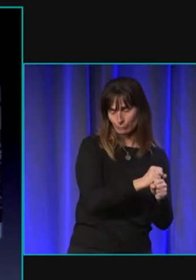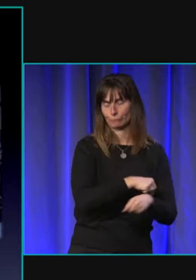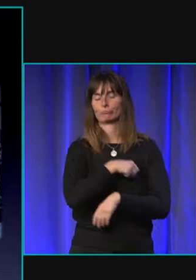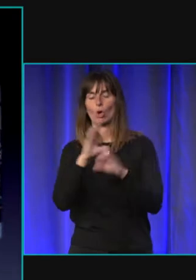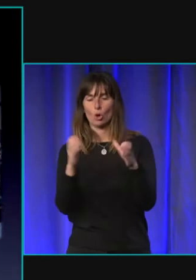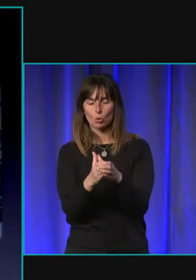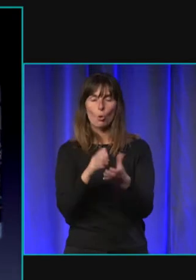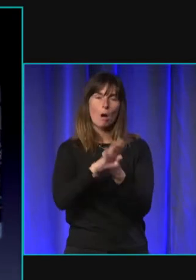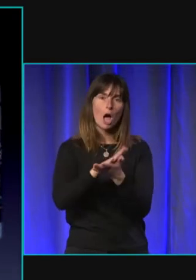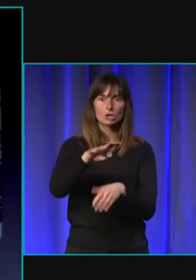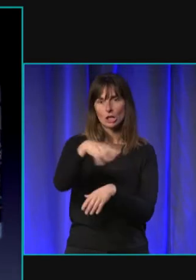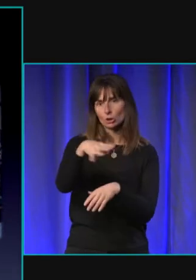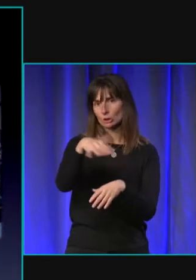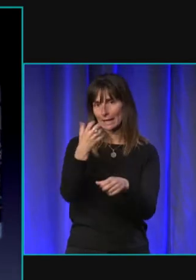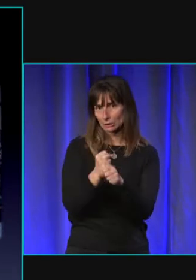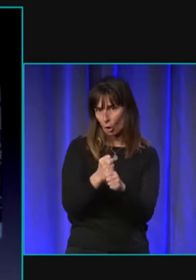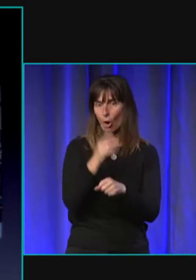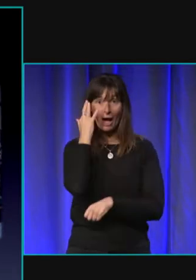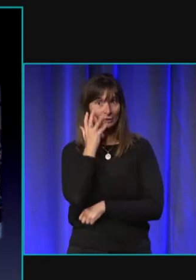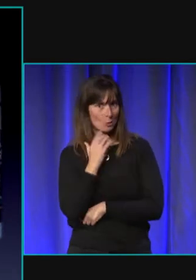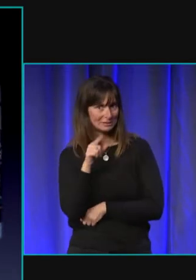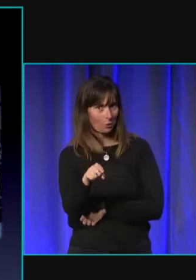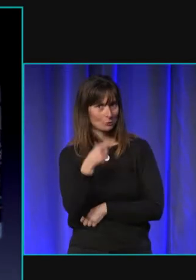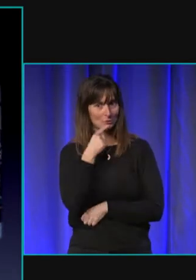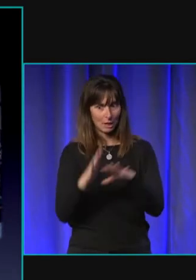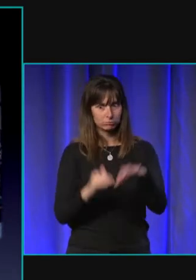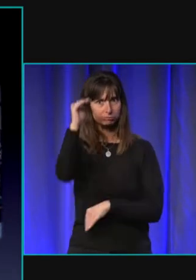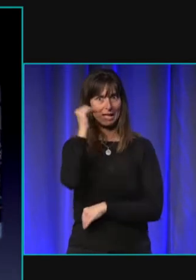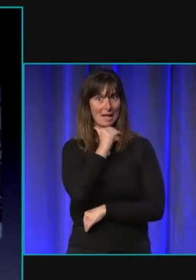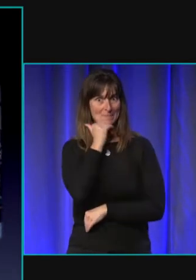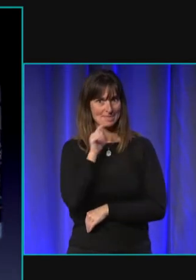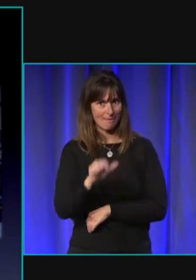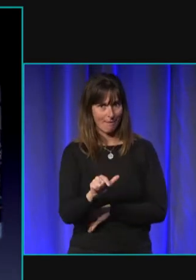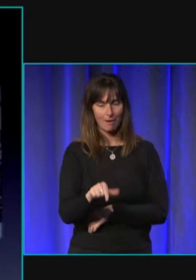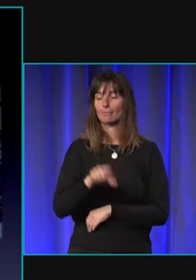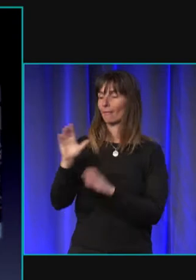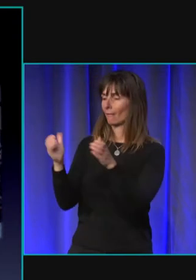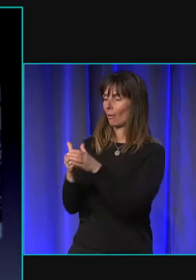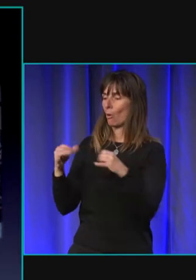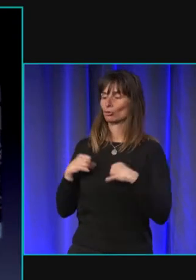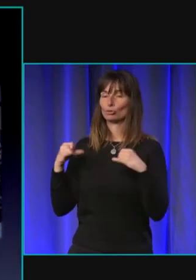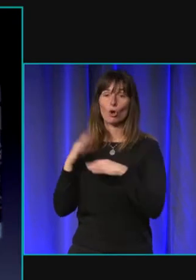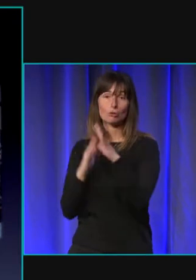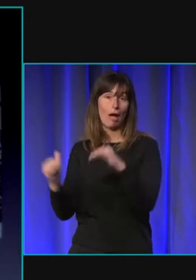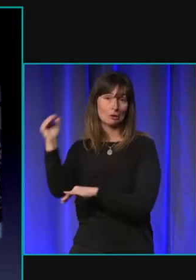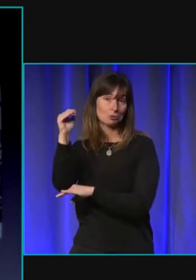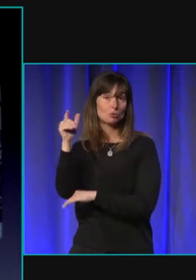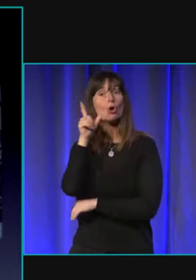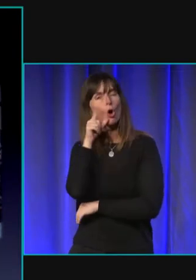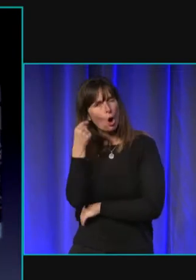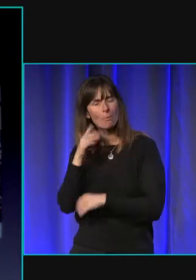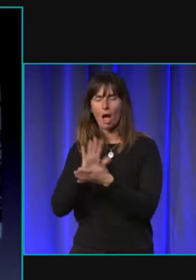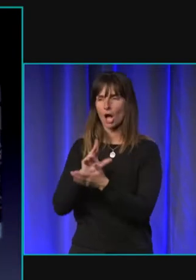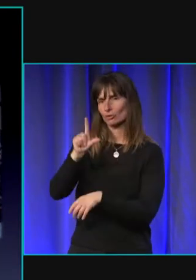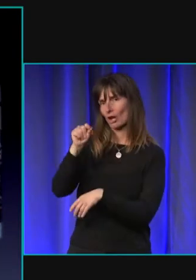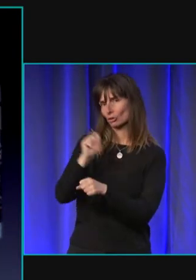de 14-15 ans, donc en pleine phase de croissance rapide, et puis vous avez des jeunes adultes, hein, des hommes de 20-25